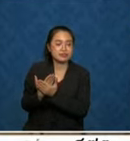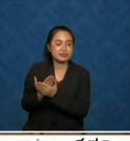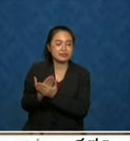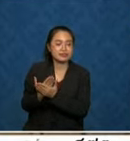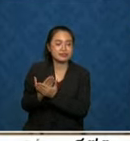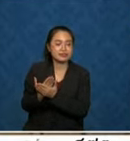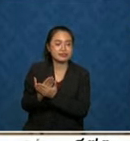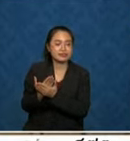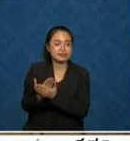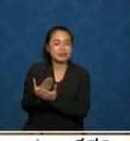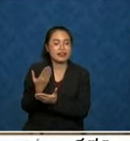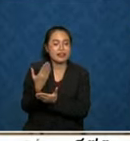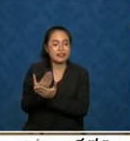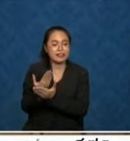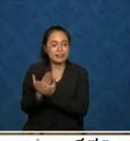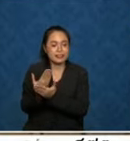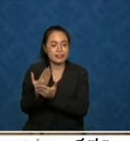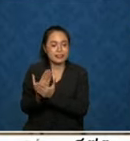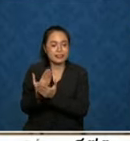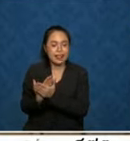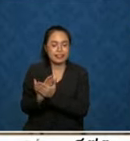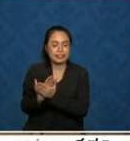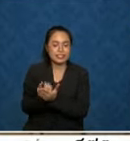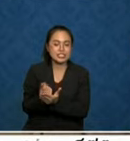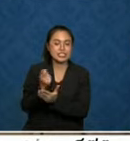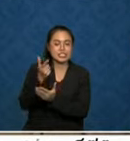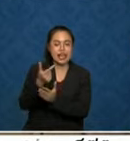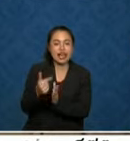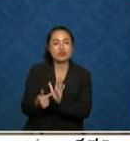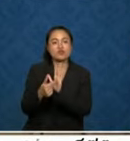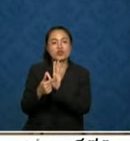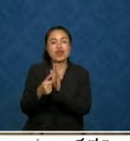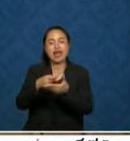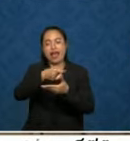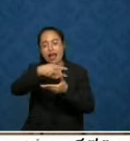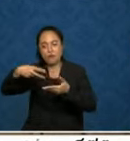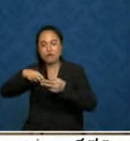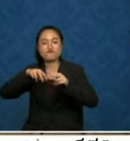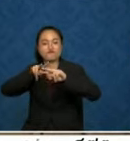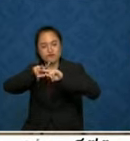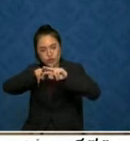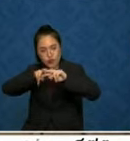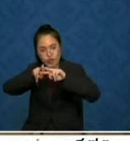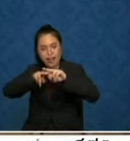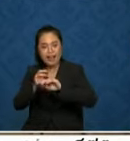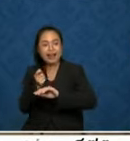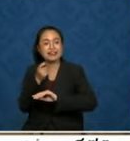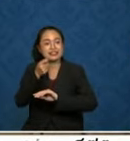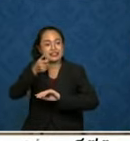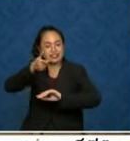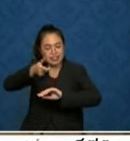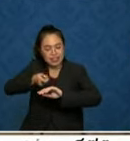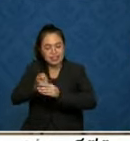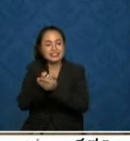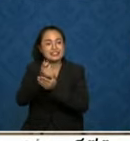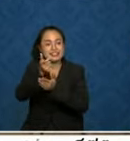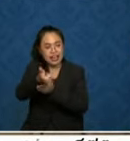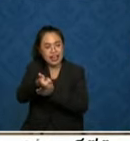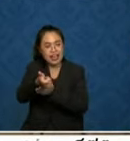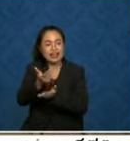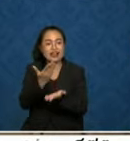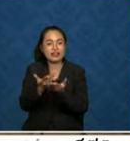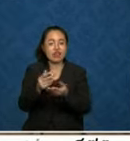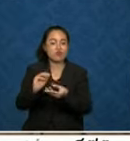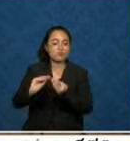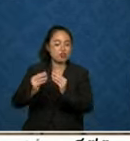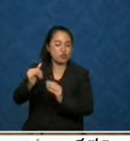ความรับรู้นะคะในเงินดิจิตอลพวกนะคะระบบของเงินดิจิตอลสมัยใหม่ทุกอย่างไม่ว่าจะเป็นการชำระเงินด้วย QR code พร้อม